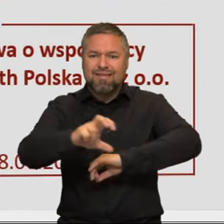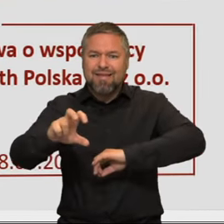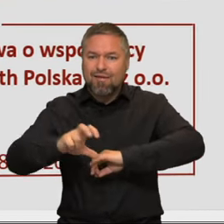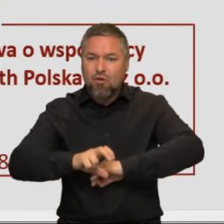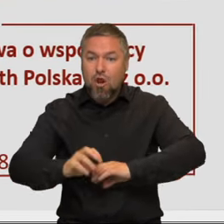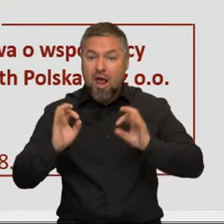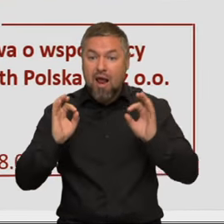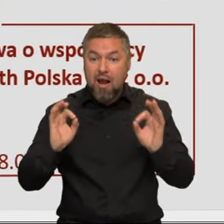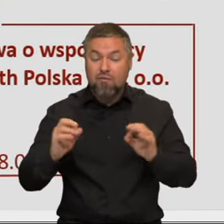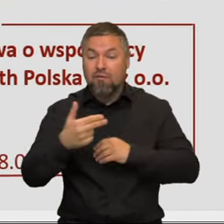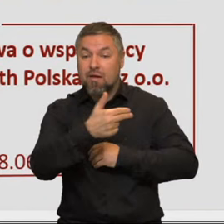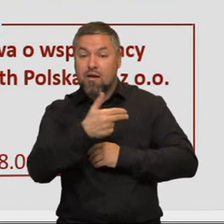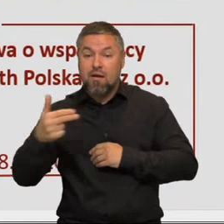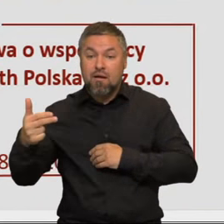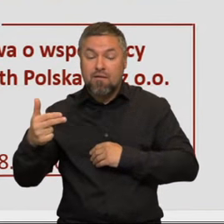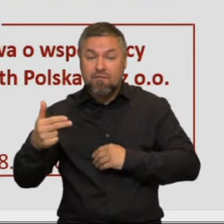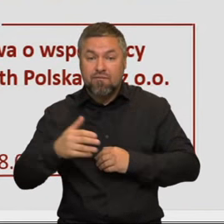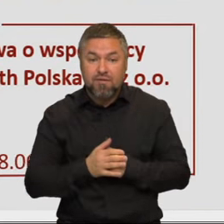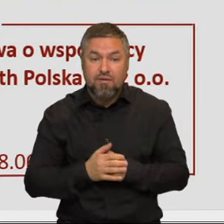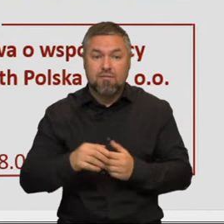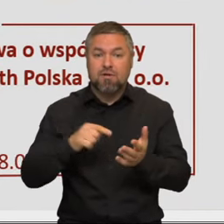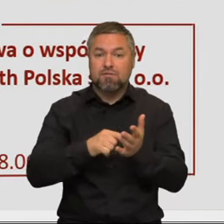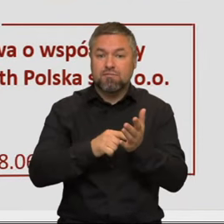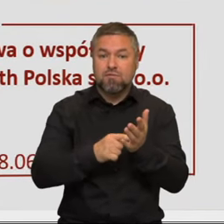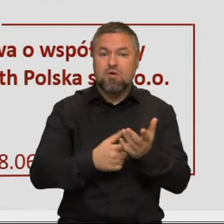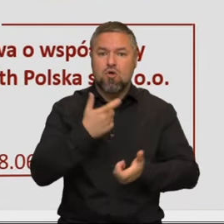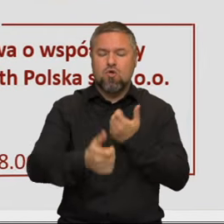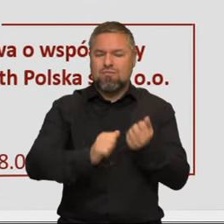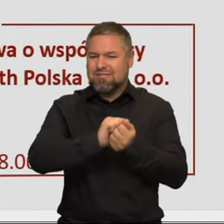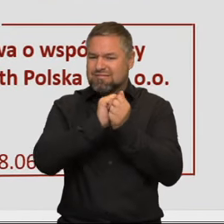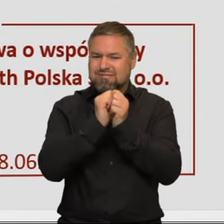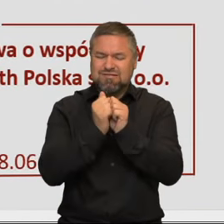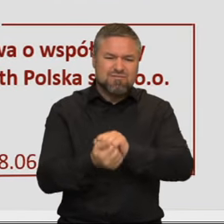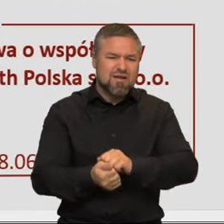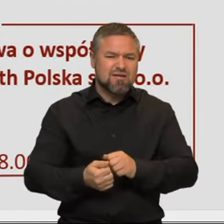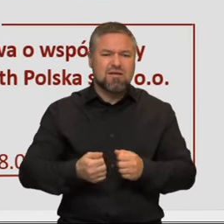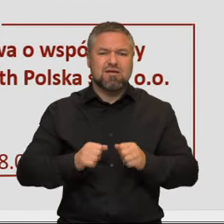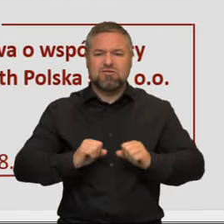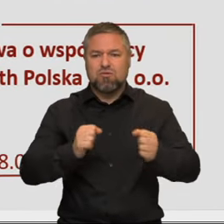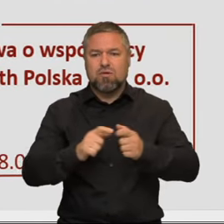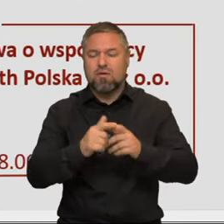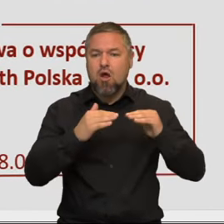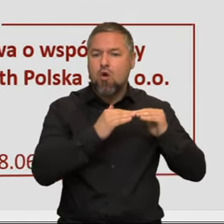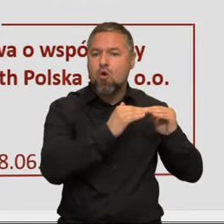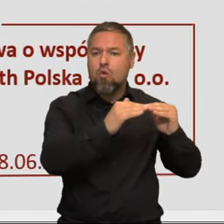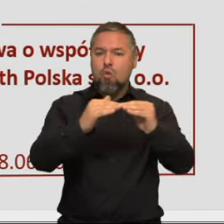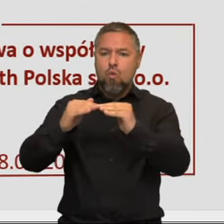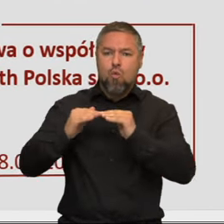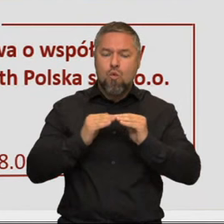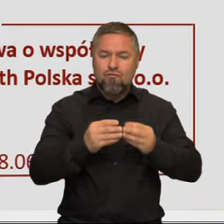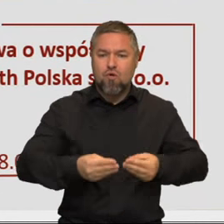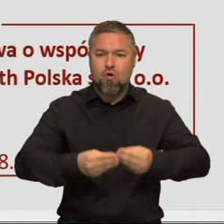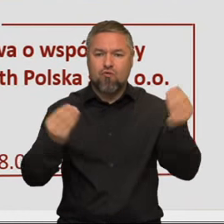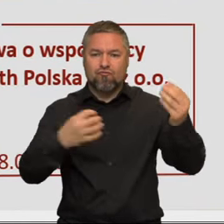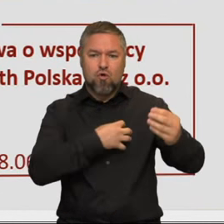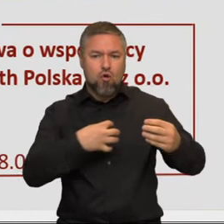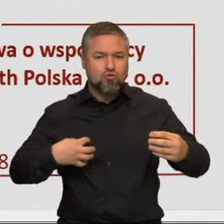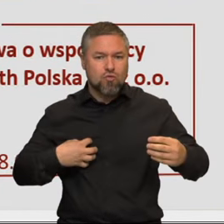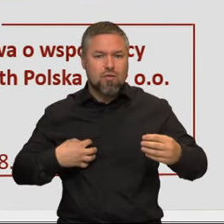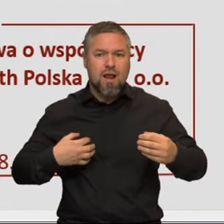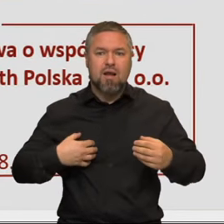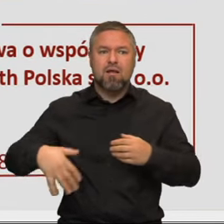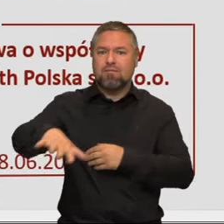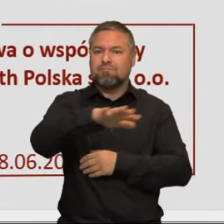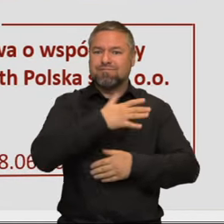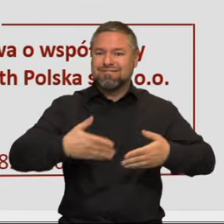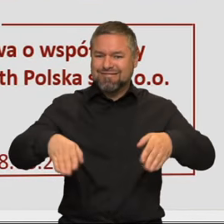technologiami w zakresie recyklingu oraz podejmować przełomowe działania na rzecz zrównoważonego rozwoju i gospodarki o obiegu